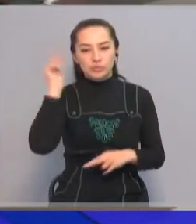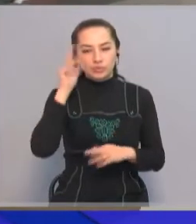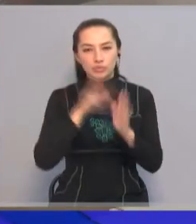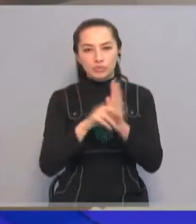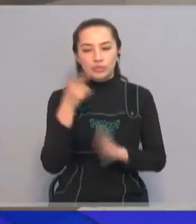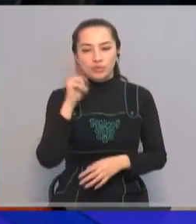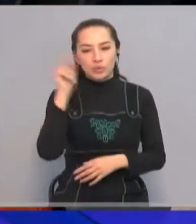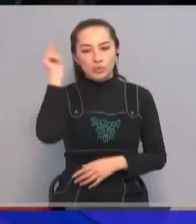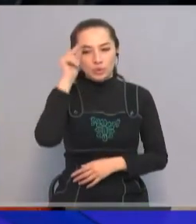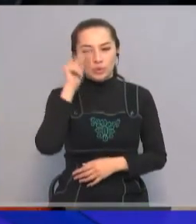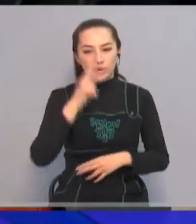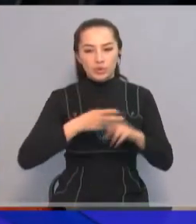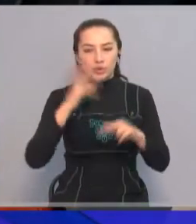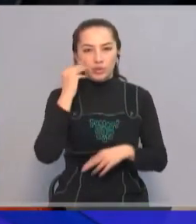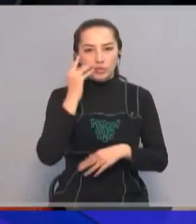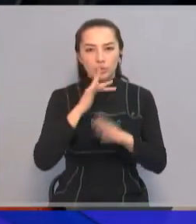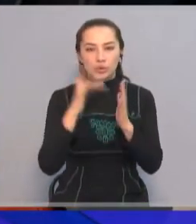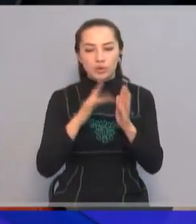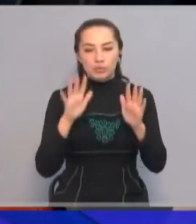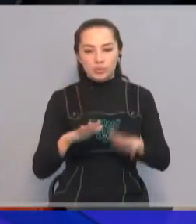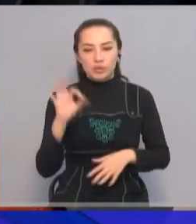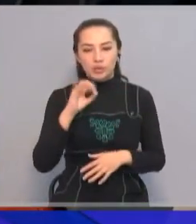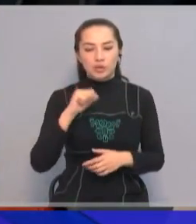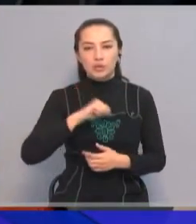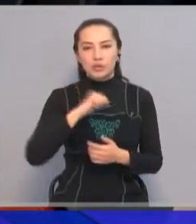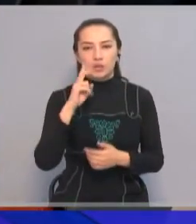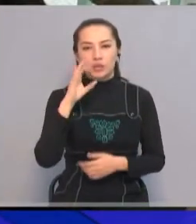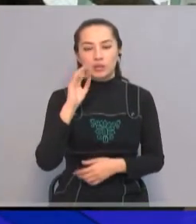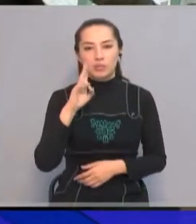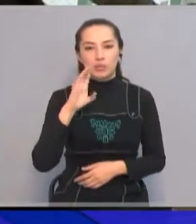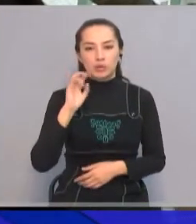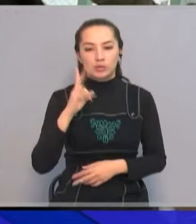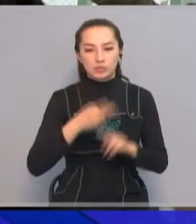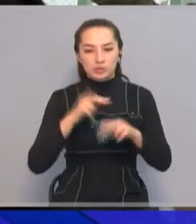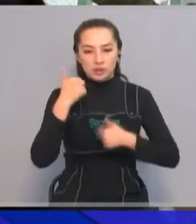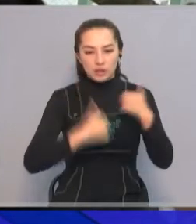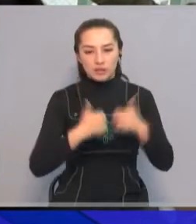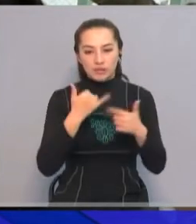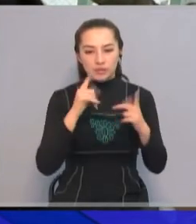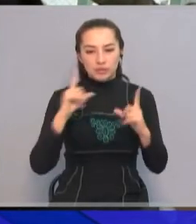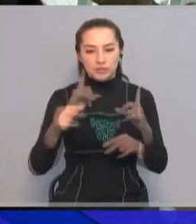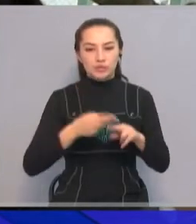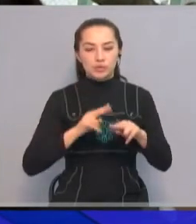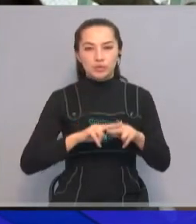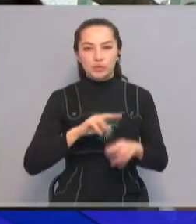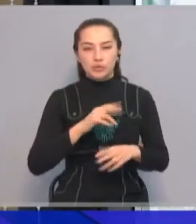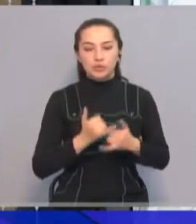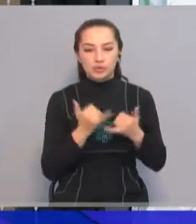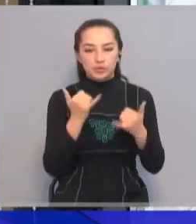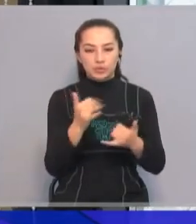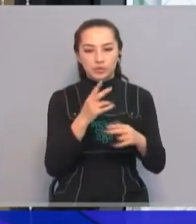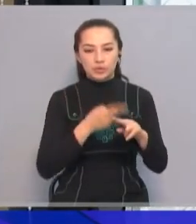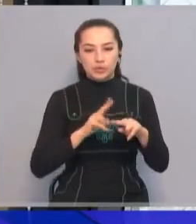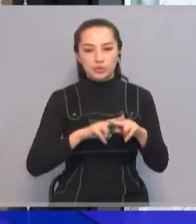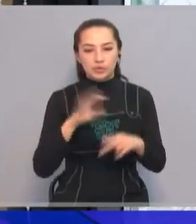екі бірдей білім алушысы Алматы қаласында өтетін қазақ күресімен кикбокстан жарыс жолына шыққалы отыр екен. Оларды да ерекше құрметпен күтіп